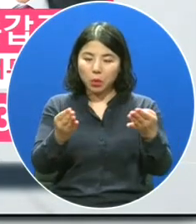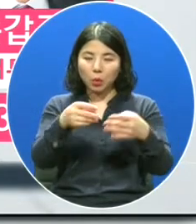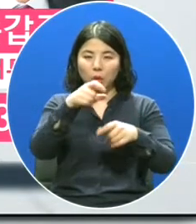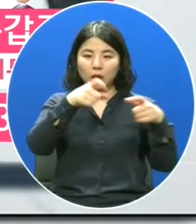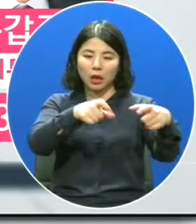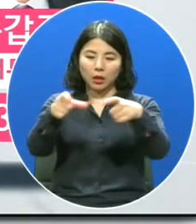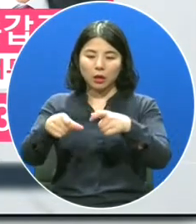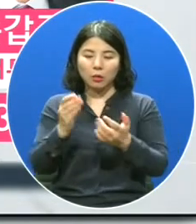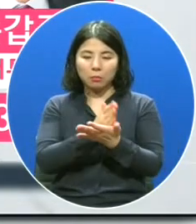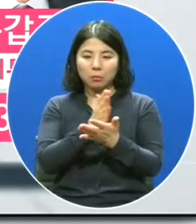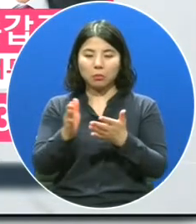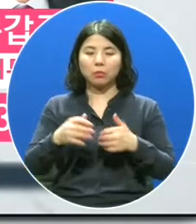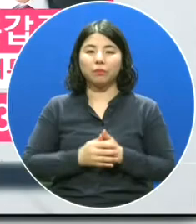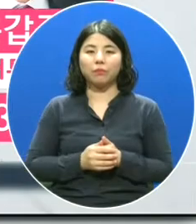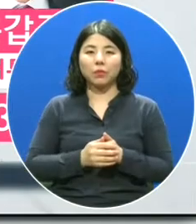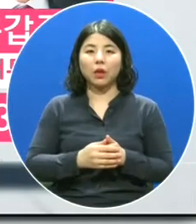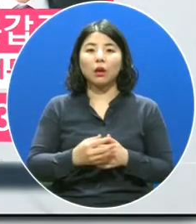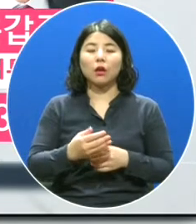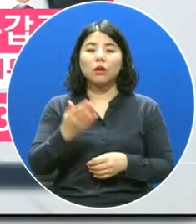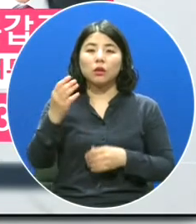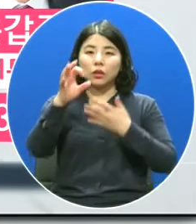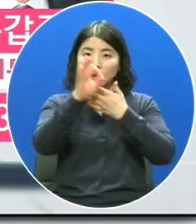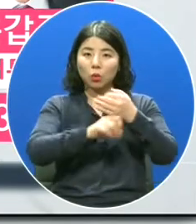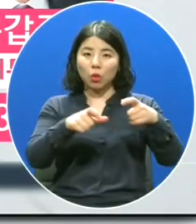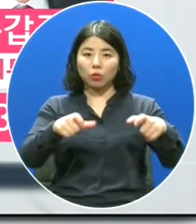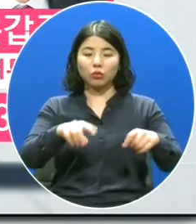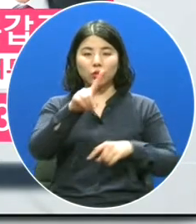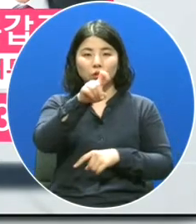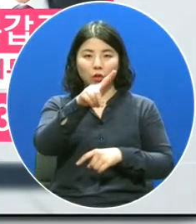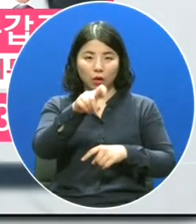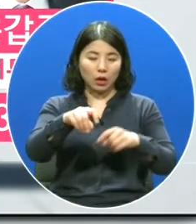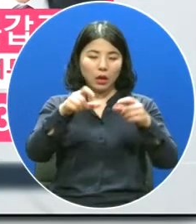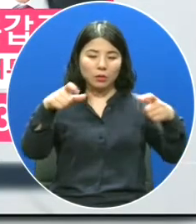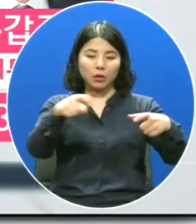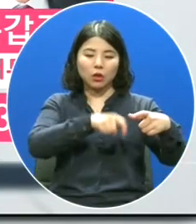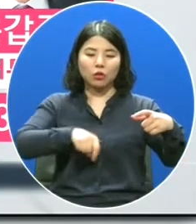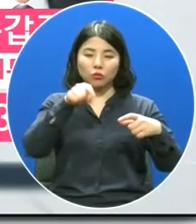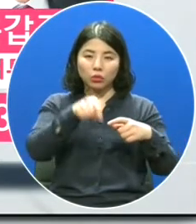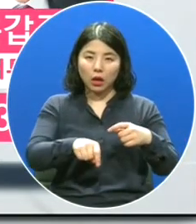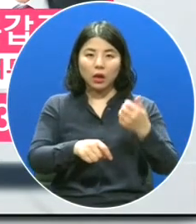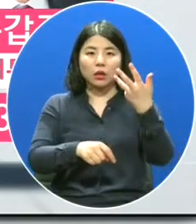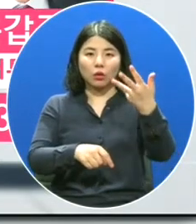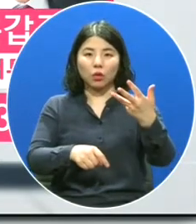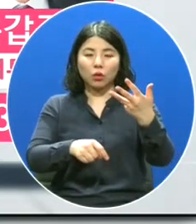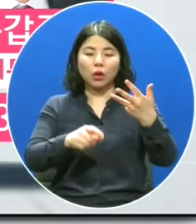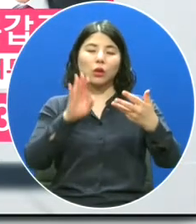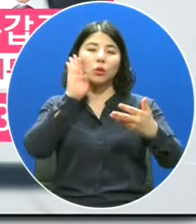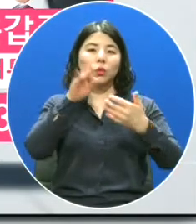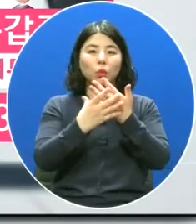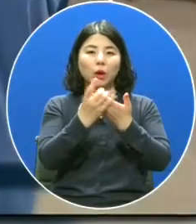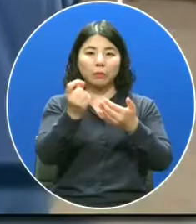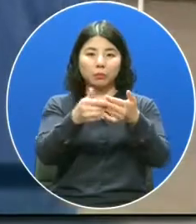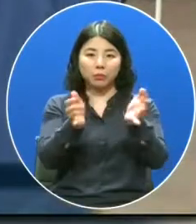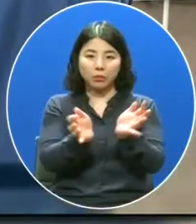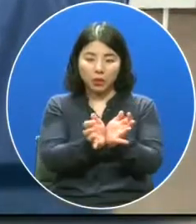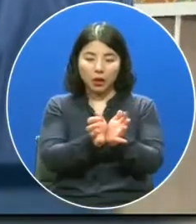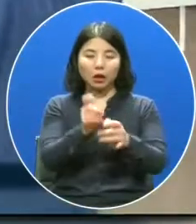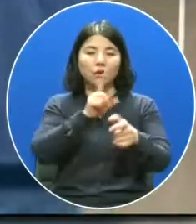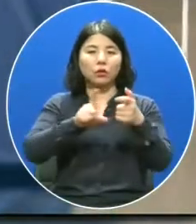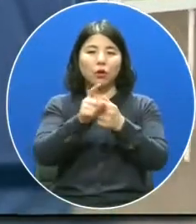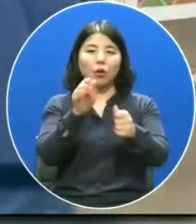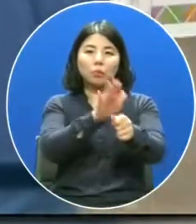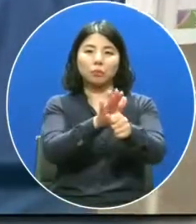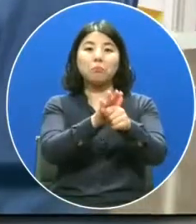있습니다. 서원구는 11개 개표 단위 지역 가운데 8곳에서 통합당 후보가 더 많은